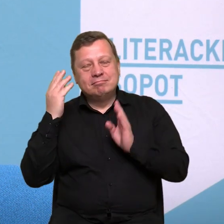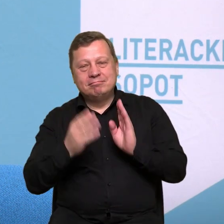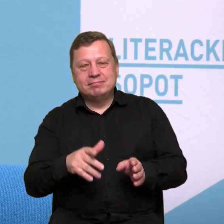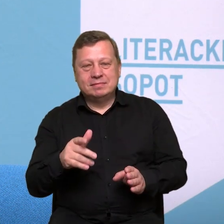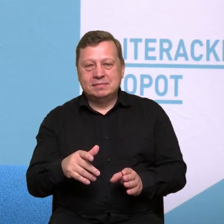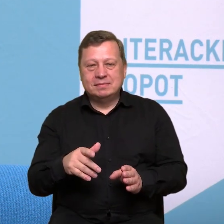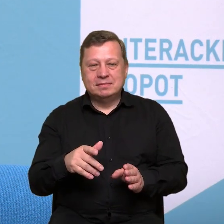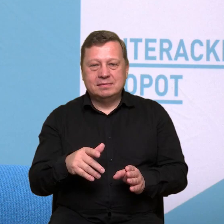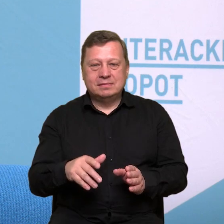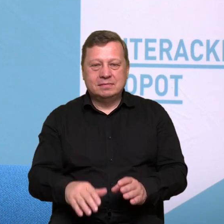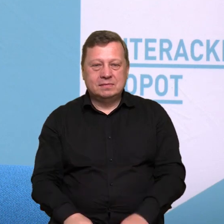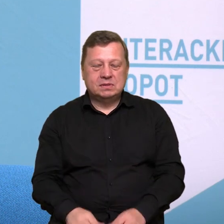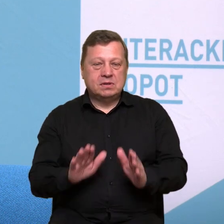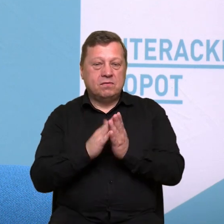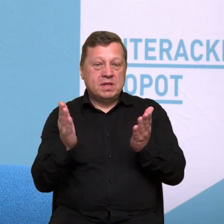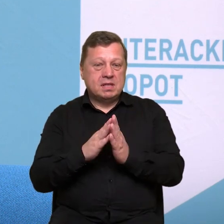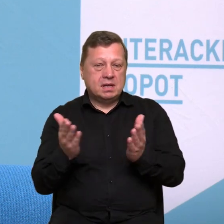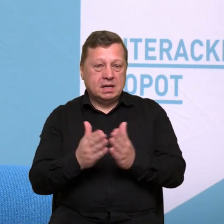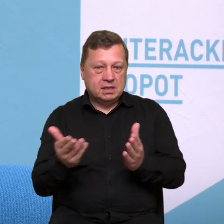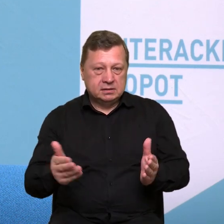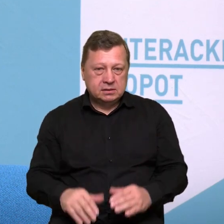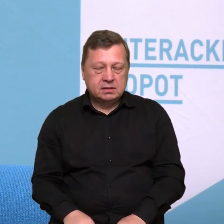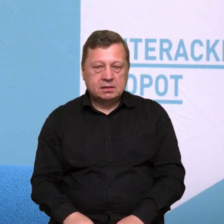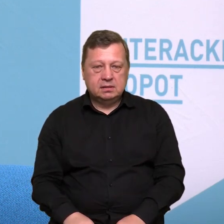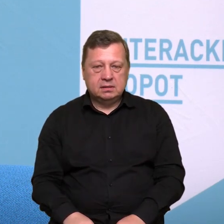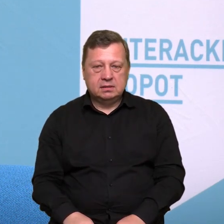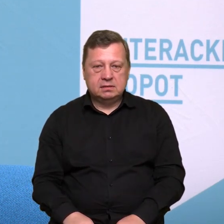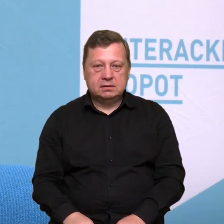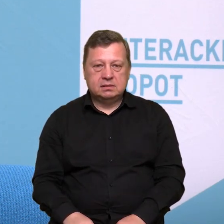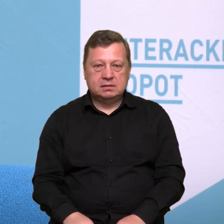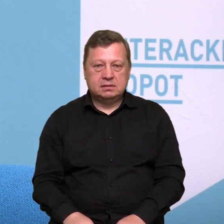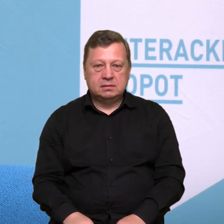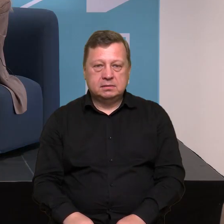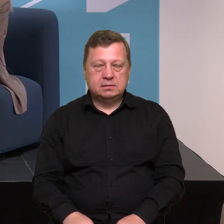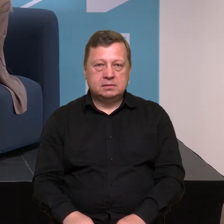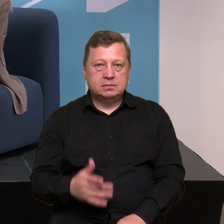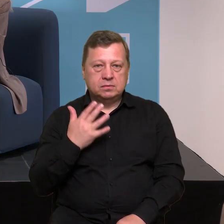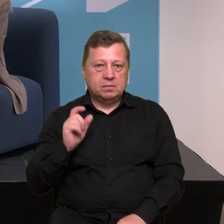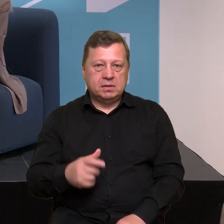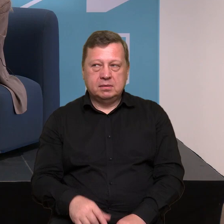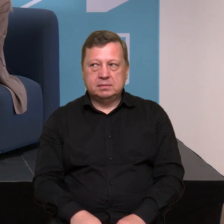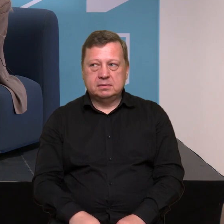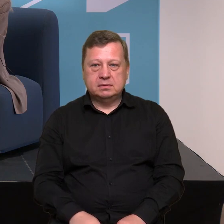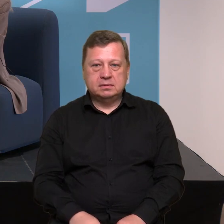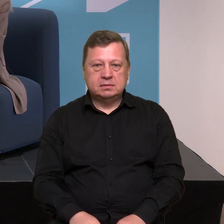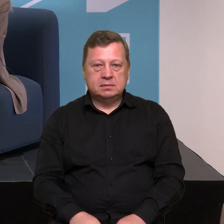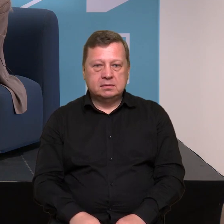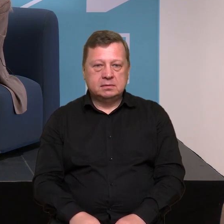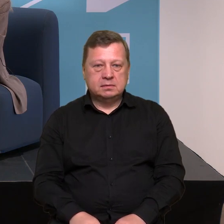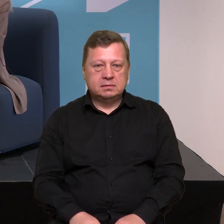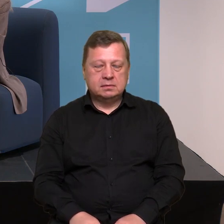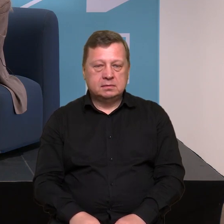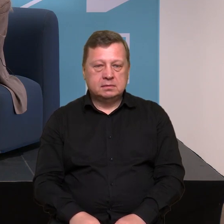literaturze. Aber wir haben uns auf der Literatur konzentriert. Vielleicht kommen wir zu anderen